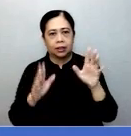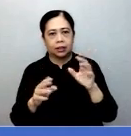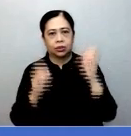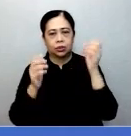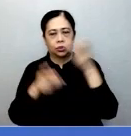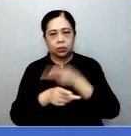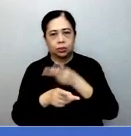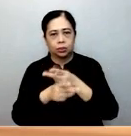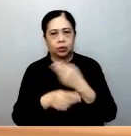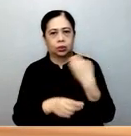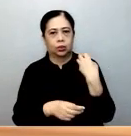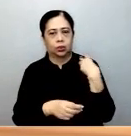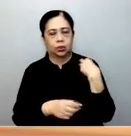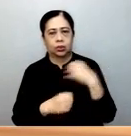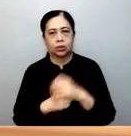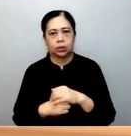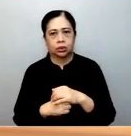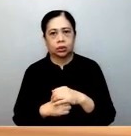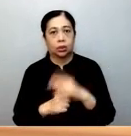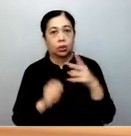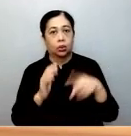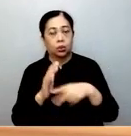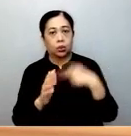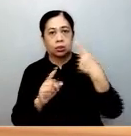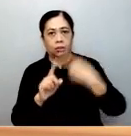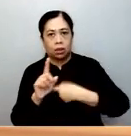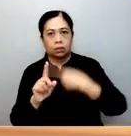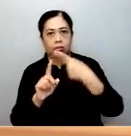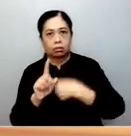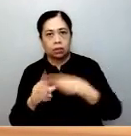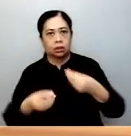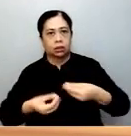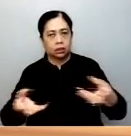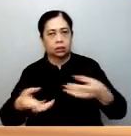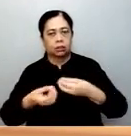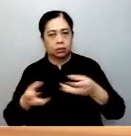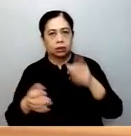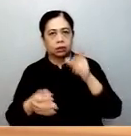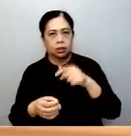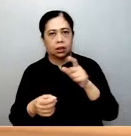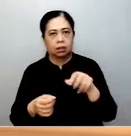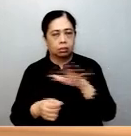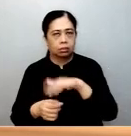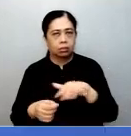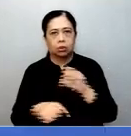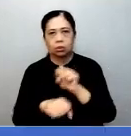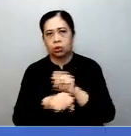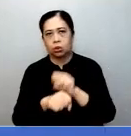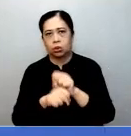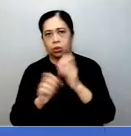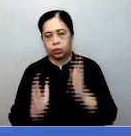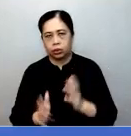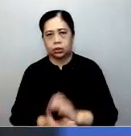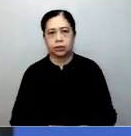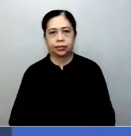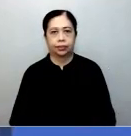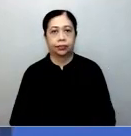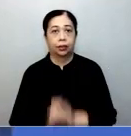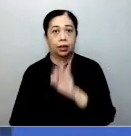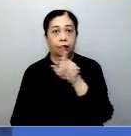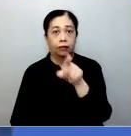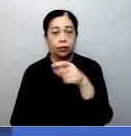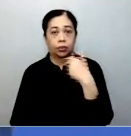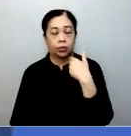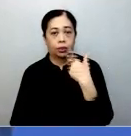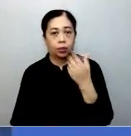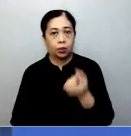supervisory employees. Twice a month dapat ang pagbibigay nito sa mga rank and file employees. Kung kayo ay may nais isang guni